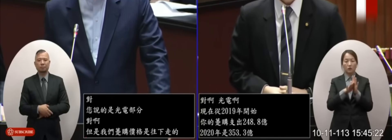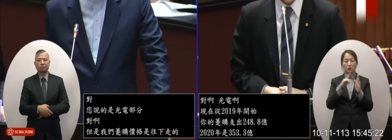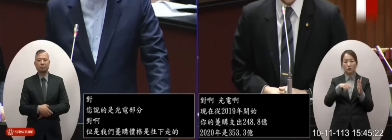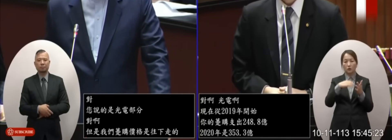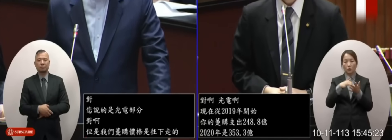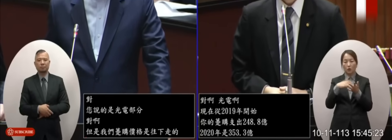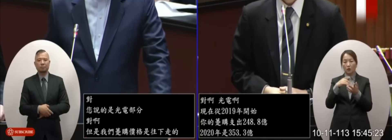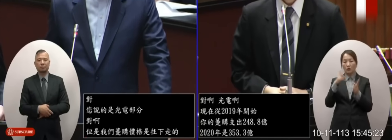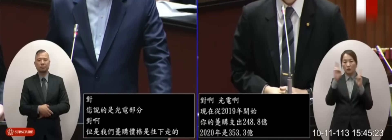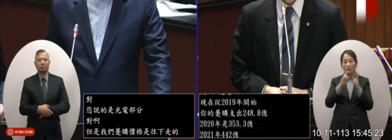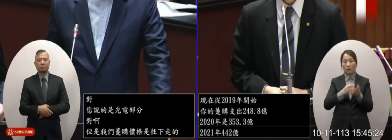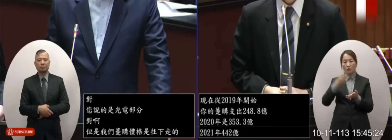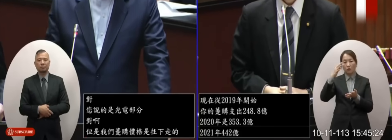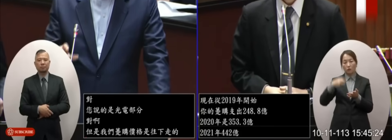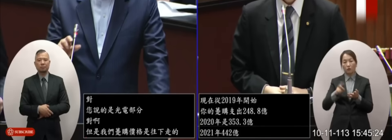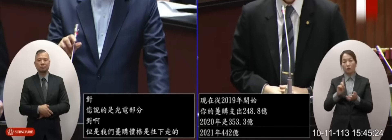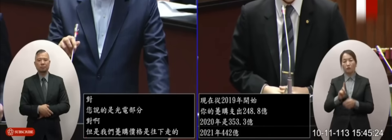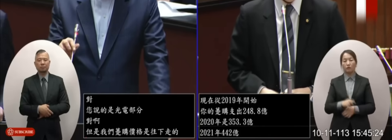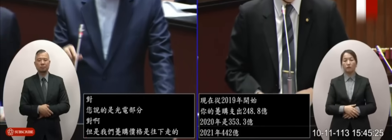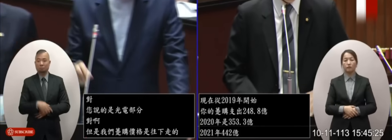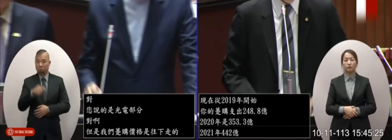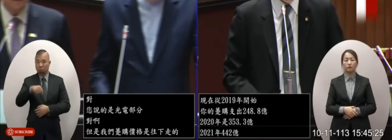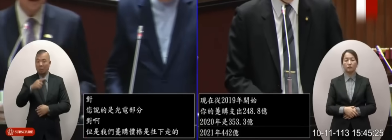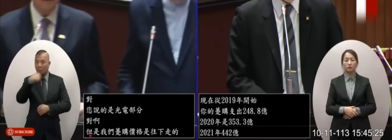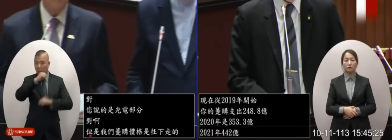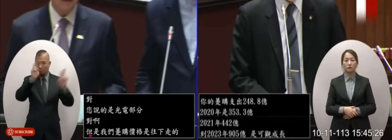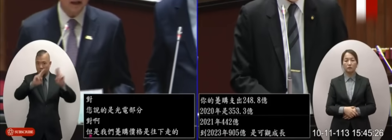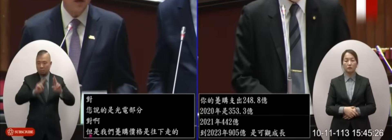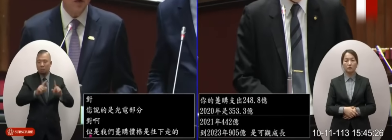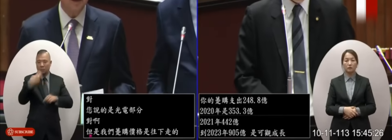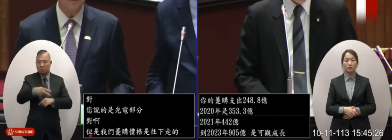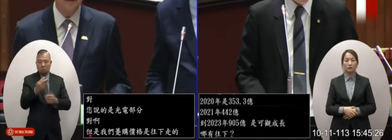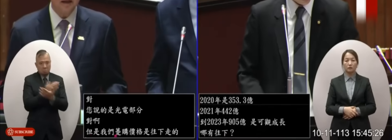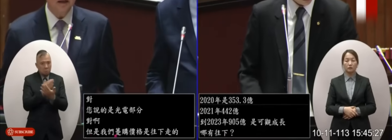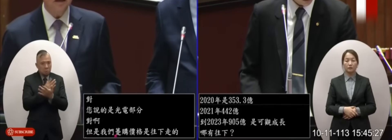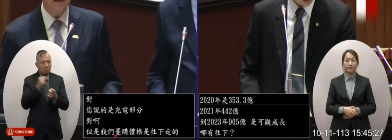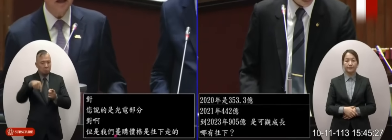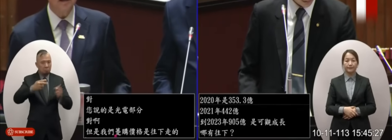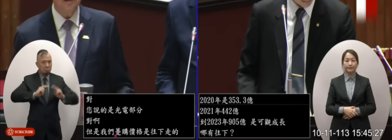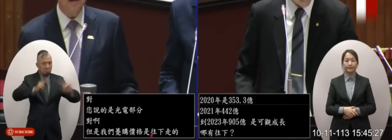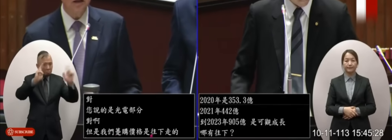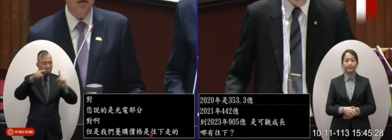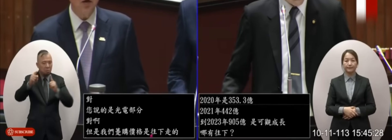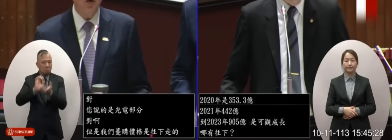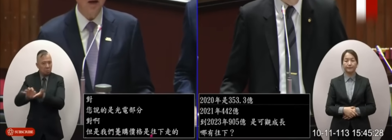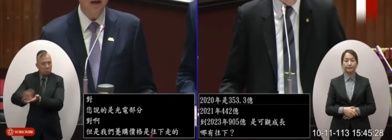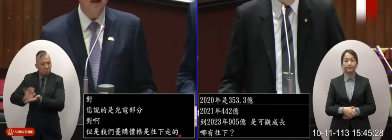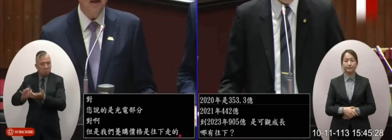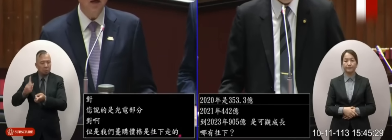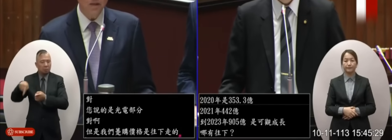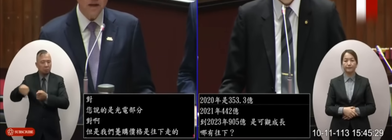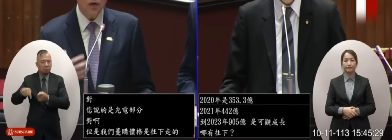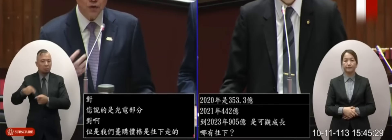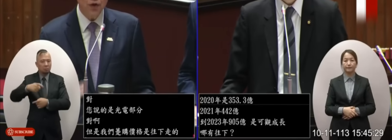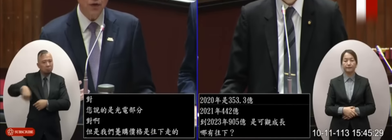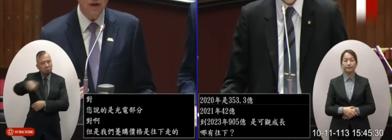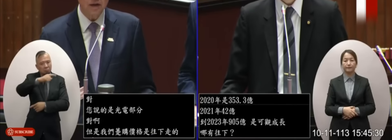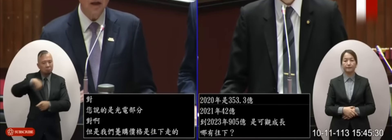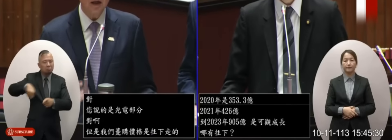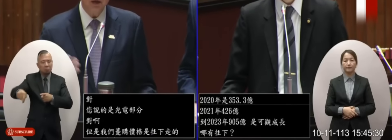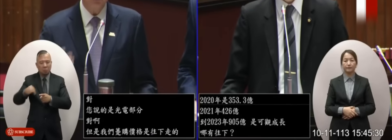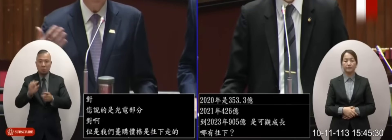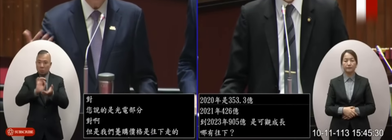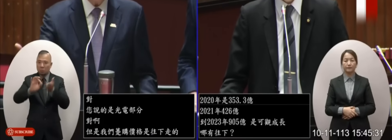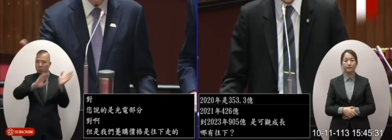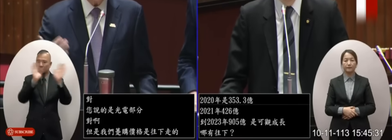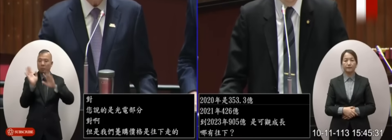升呢还是下降？ 这个当然台电要在评估它现在的发电用电跟这些业者之间的状况。那我们现在需求的